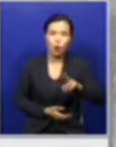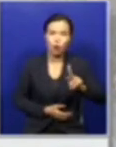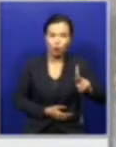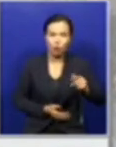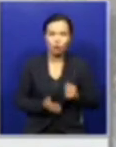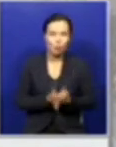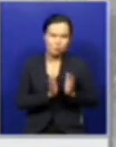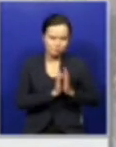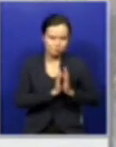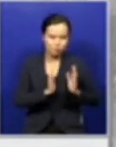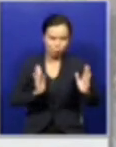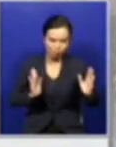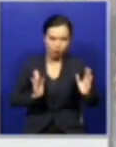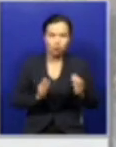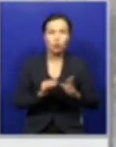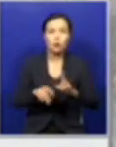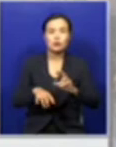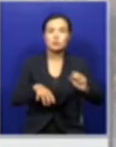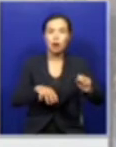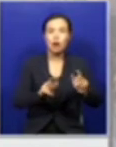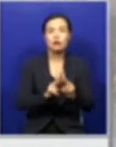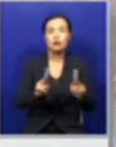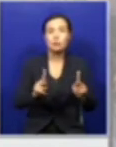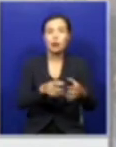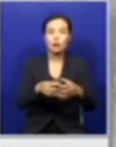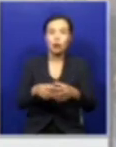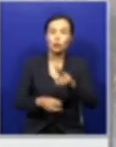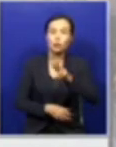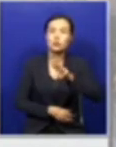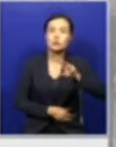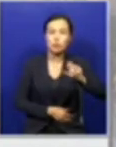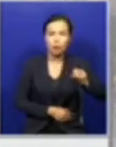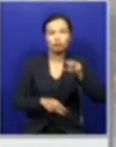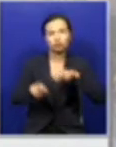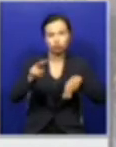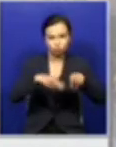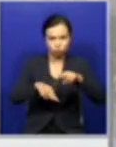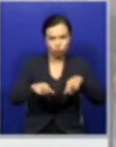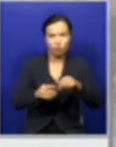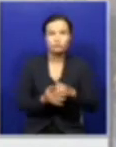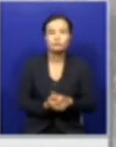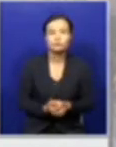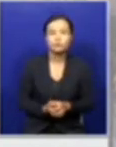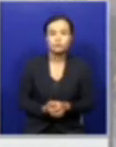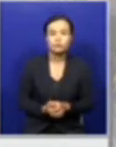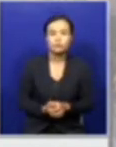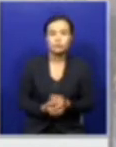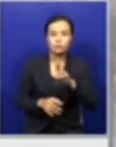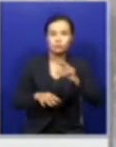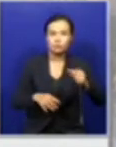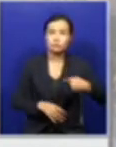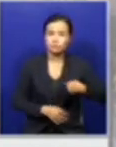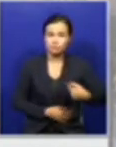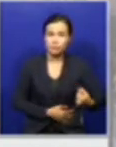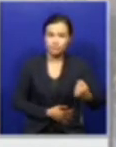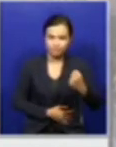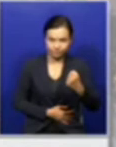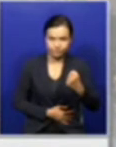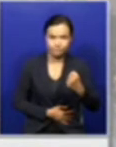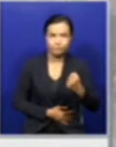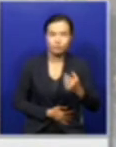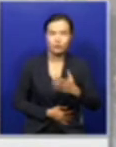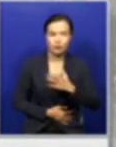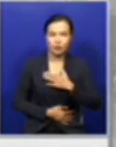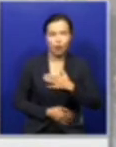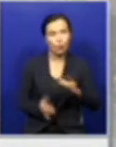กว้างให้สภาตั้งกรรมธิการวิสามัญตรวจสอบนะครับซึ่งสภาเองจะมั่นใจได้ว่าเราจะมี